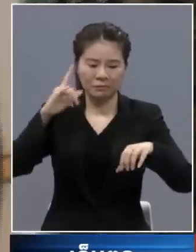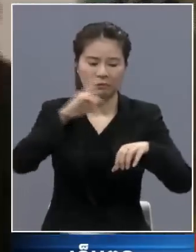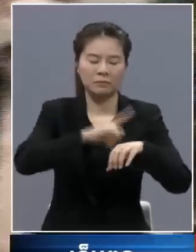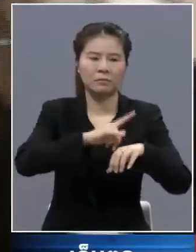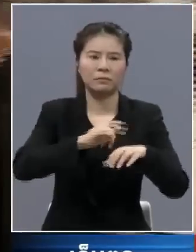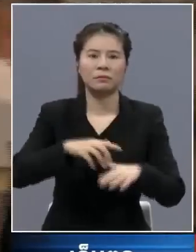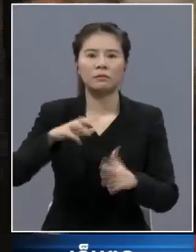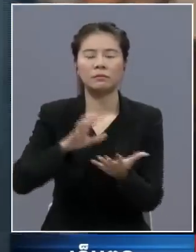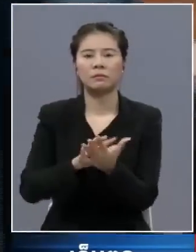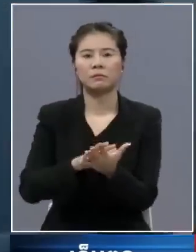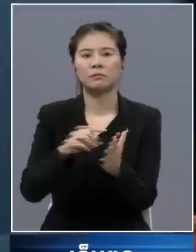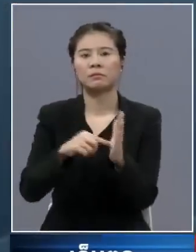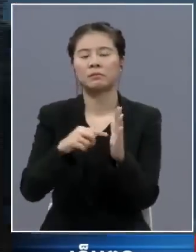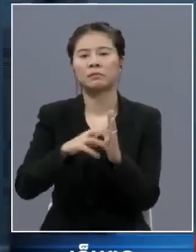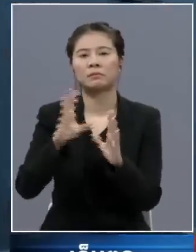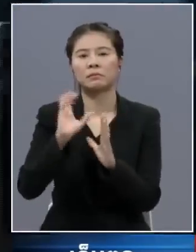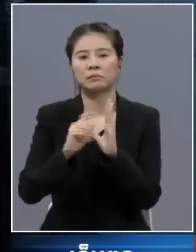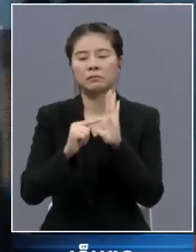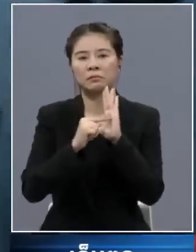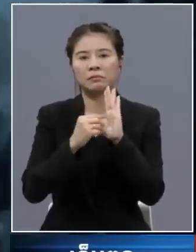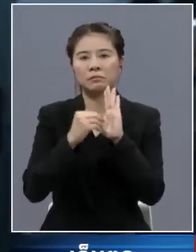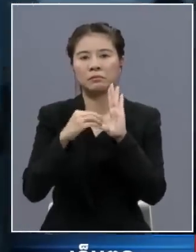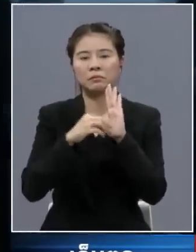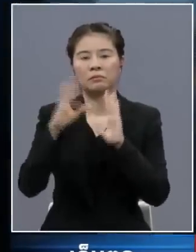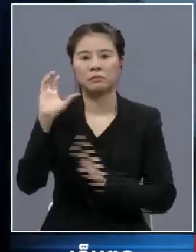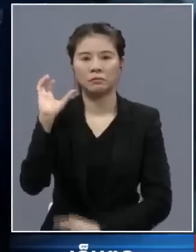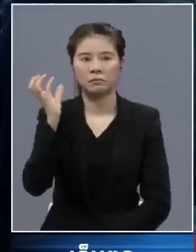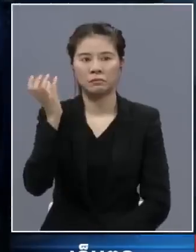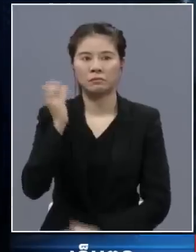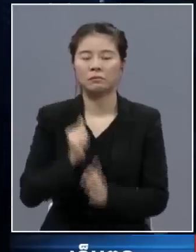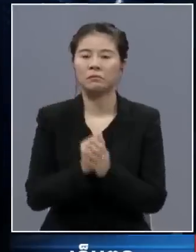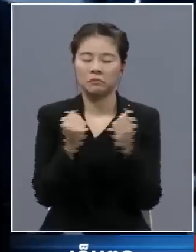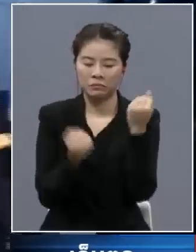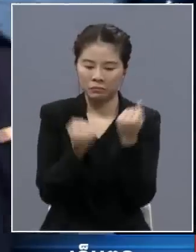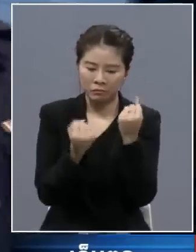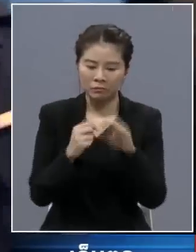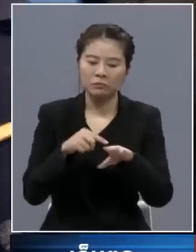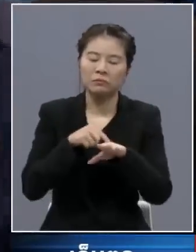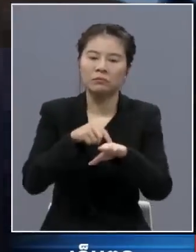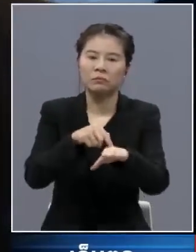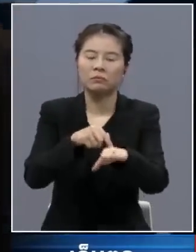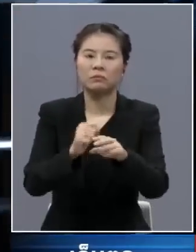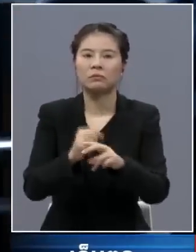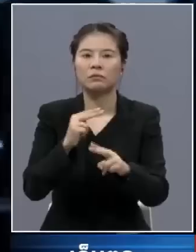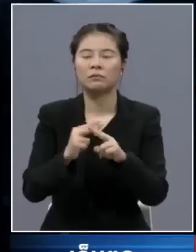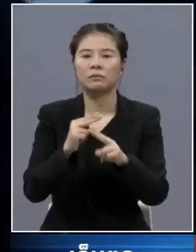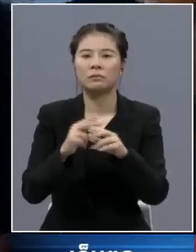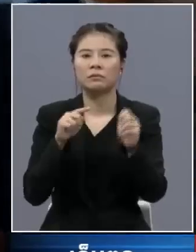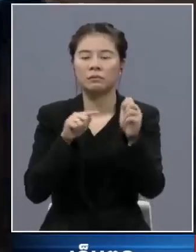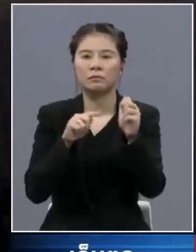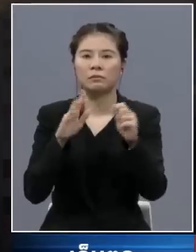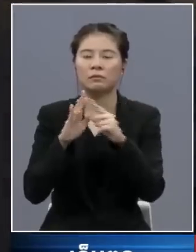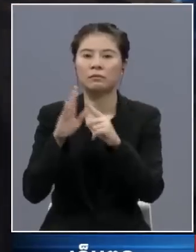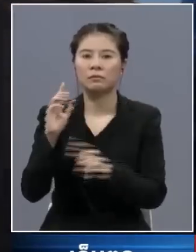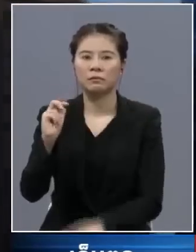ากนั้นครับท่านนายกกับคณะก็จะเดินทางไปยังโรงเรียนวัดเนินปออยู่ที่ตำบลเนินปออำเภอสามงามที่จังหวัดพิจิตรนะ